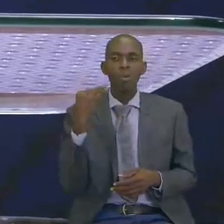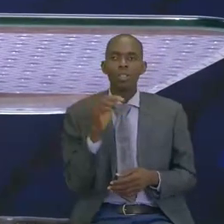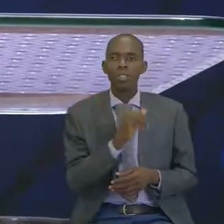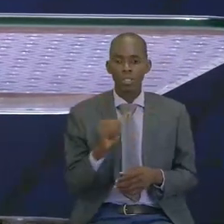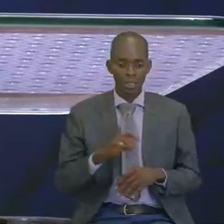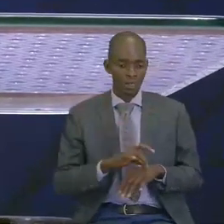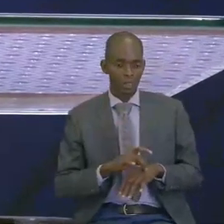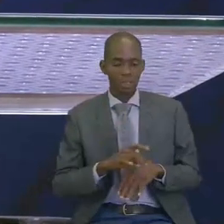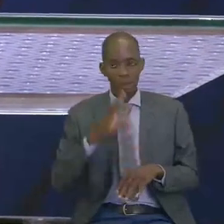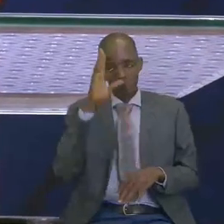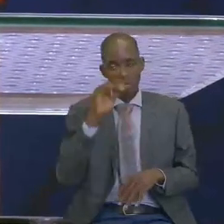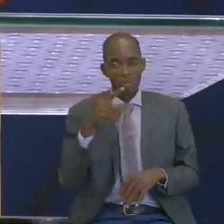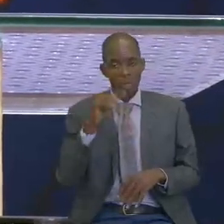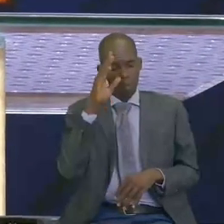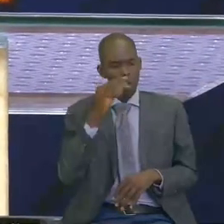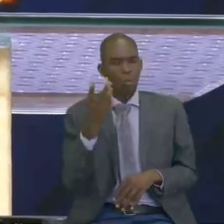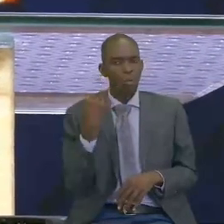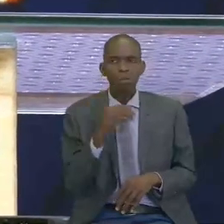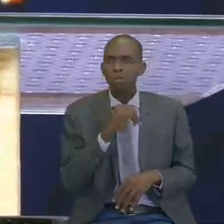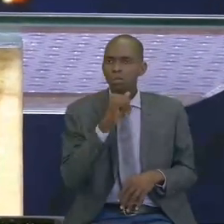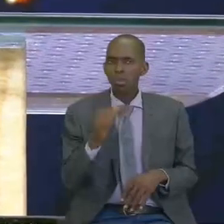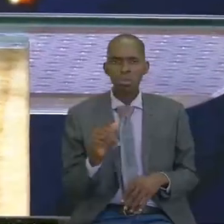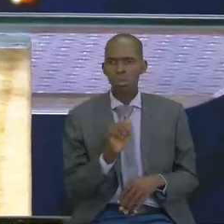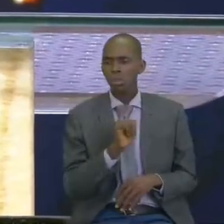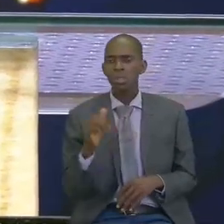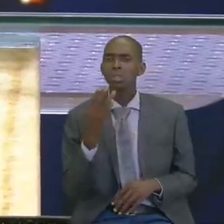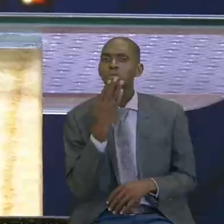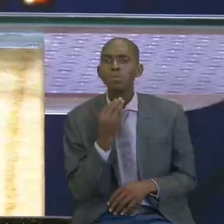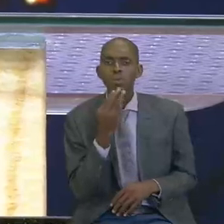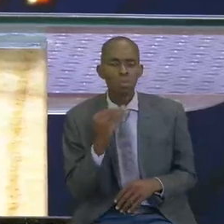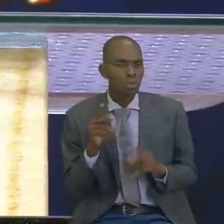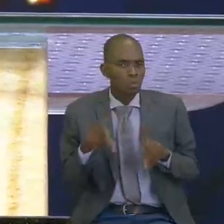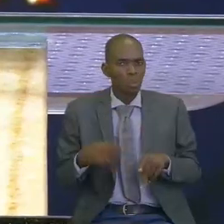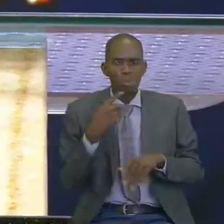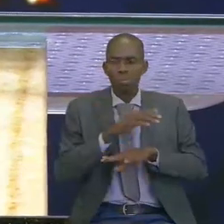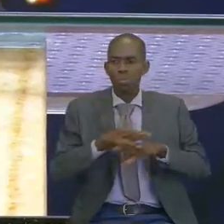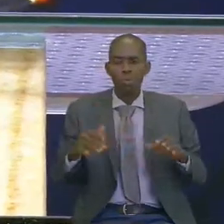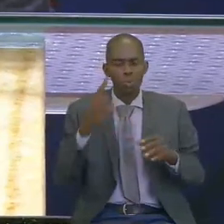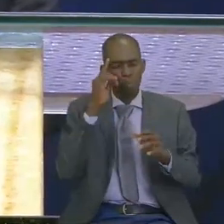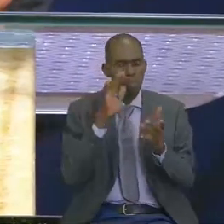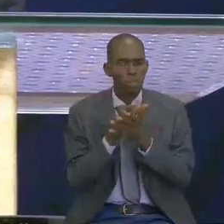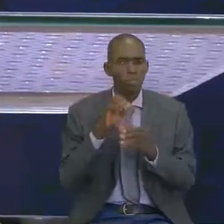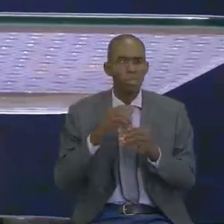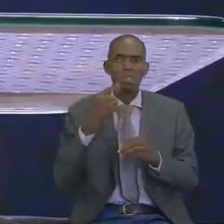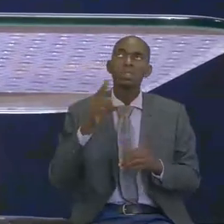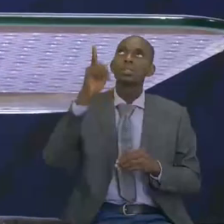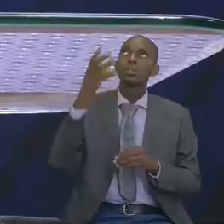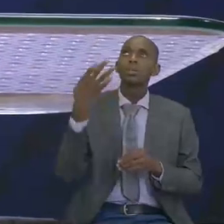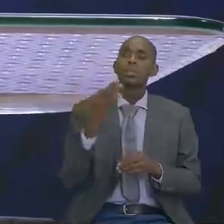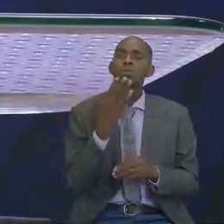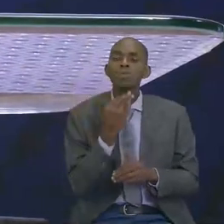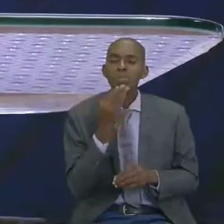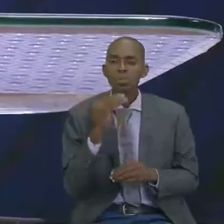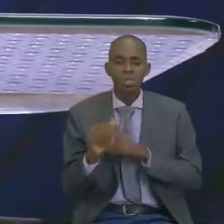païen, l'homme là, il n'était pas un juif, il ne croyait pas au Dieu des juifs, au Dieu d'Abraham, d'Isaac